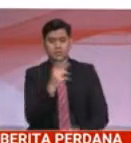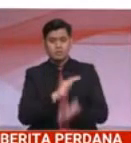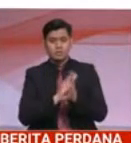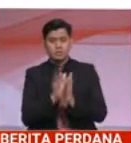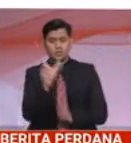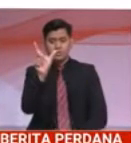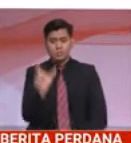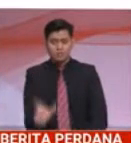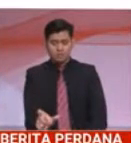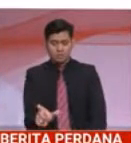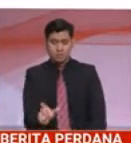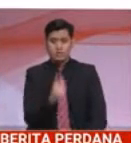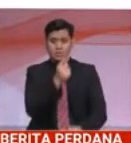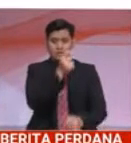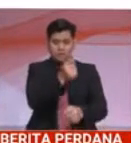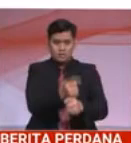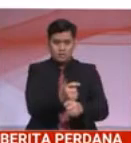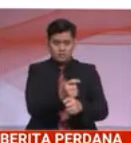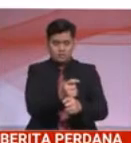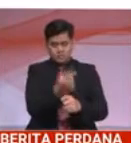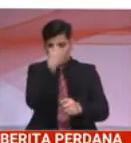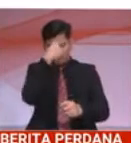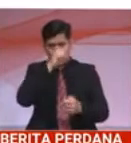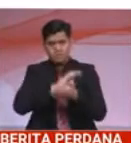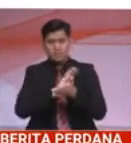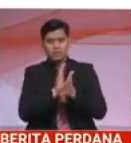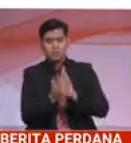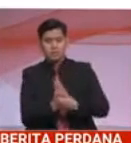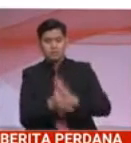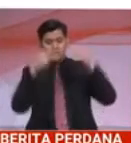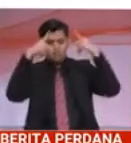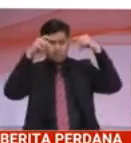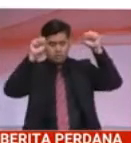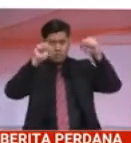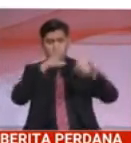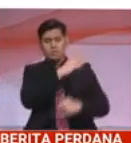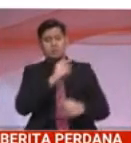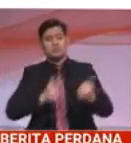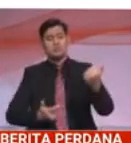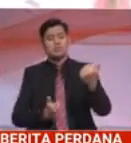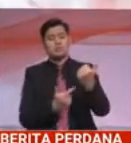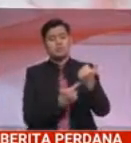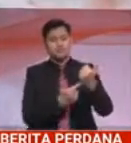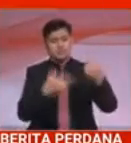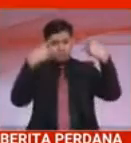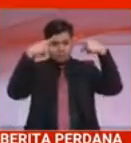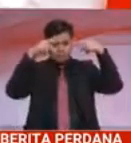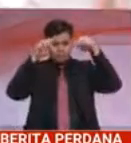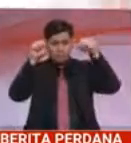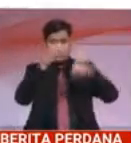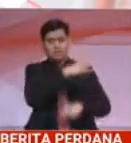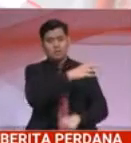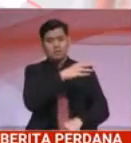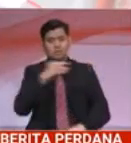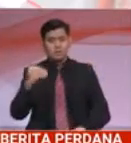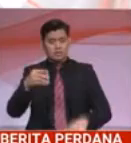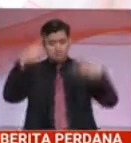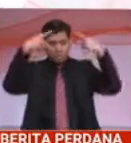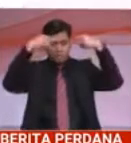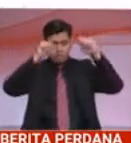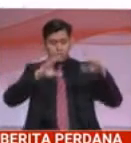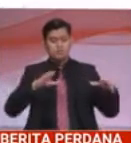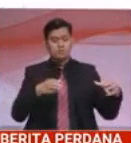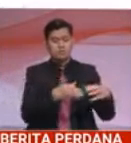yang bertanding bagi jawatan berkenaan untuk penggal ini, manakala jawatan bagi pengerusi parti tidak ditandingi oleh